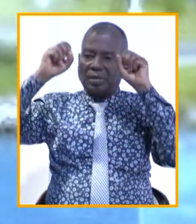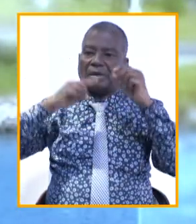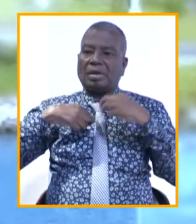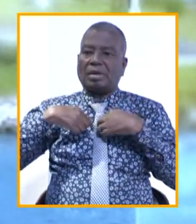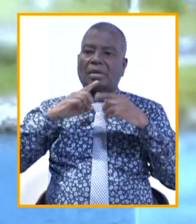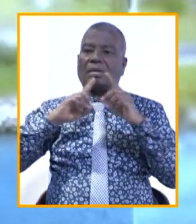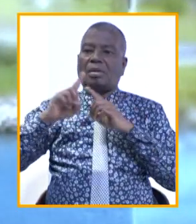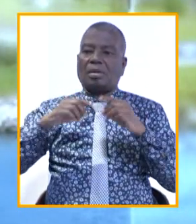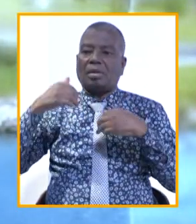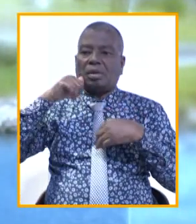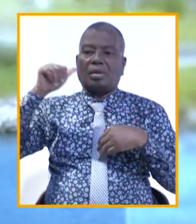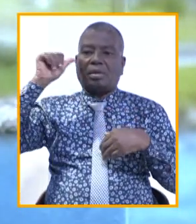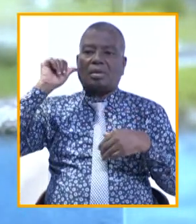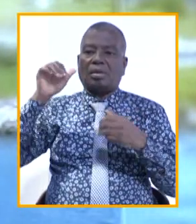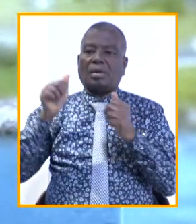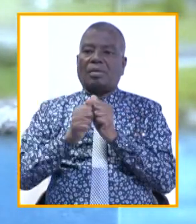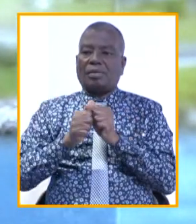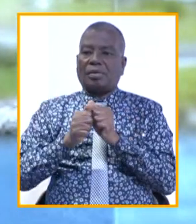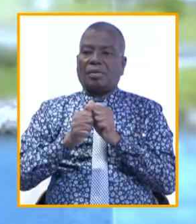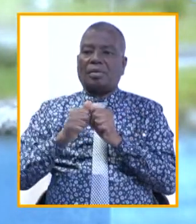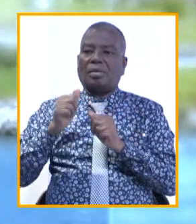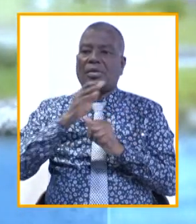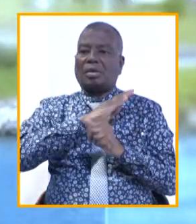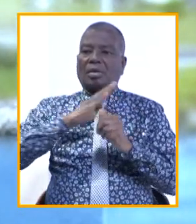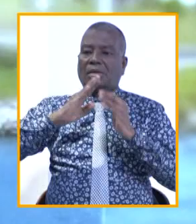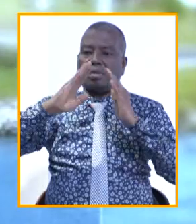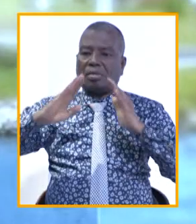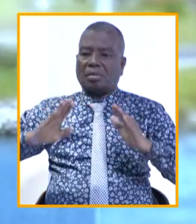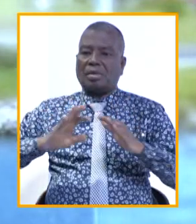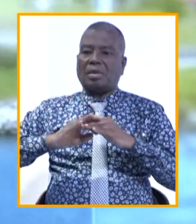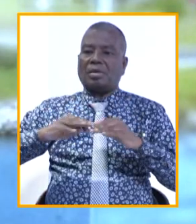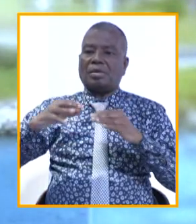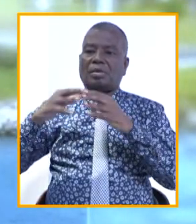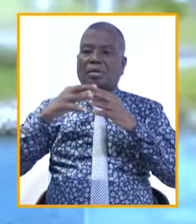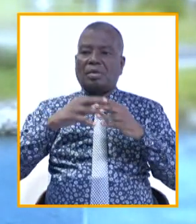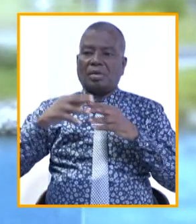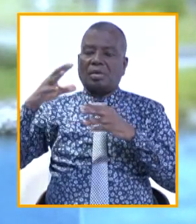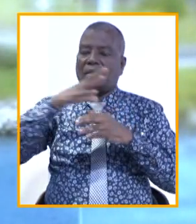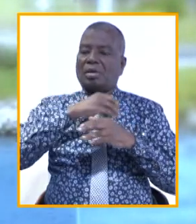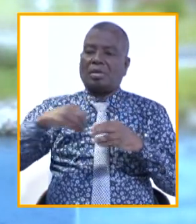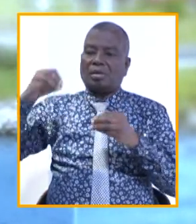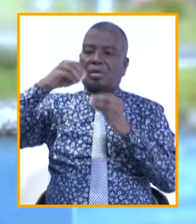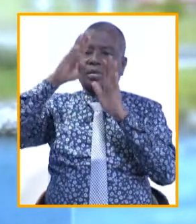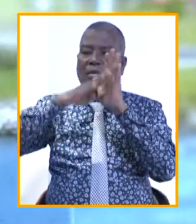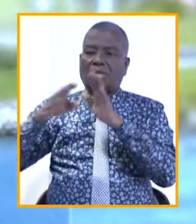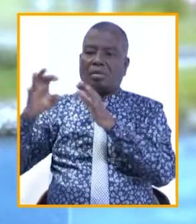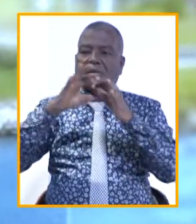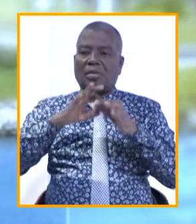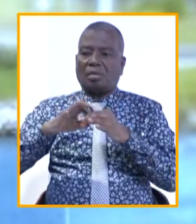échangé hier avec Eric Adams, le maire de New York, au centre des entretiens, le renforcement de la